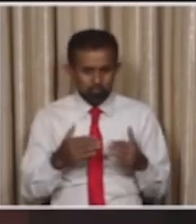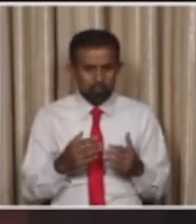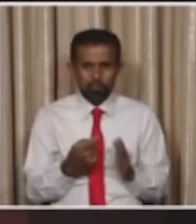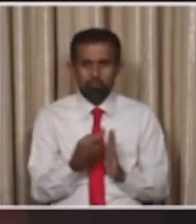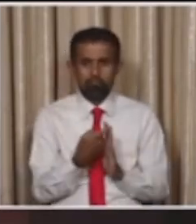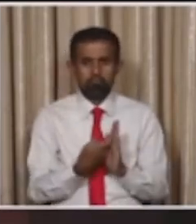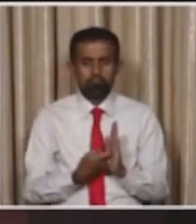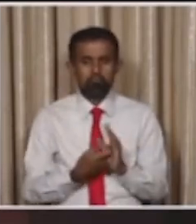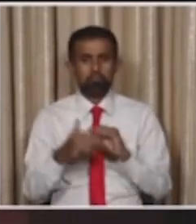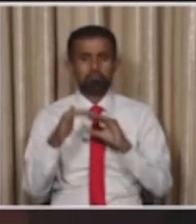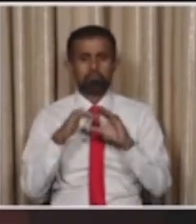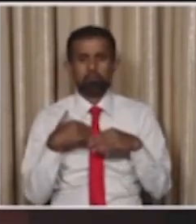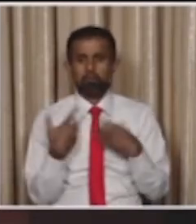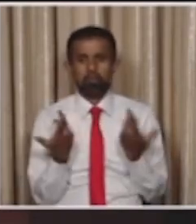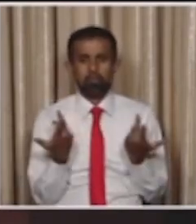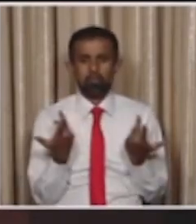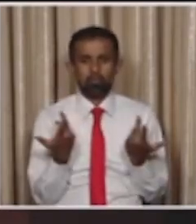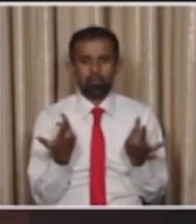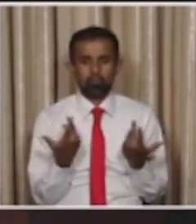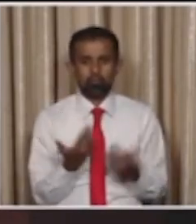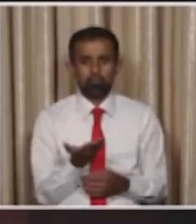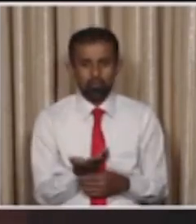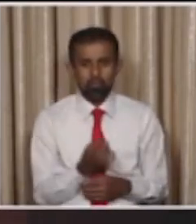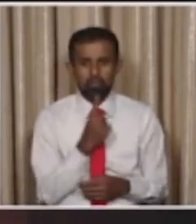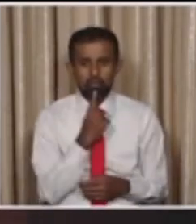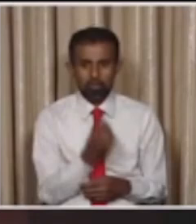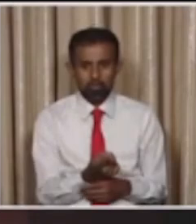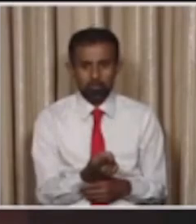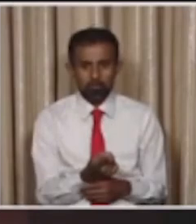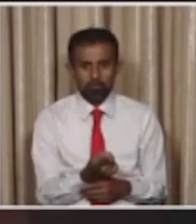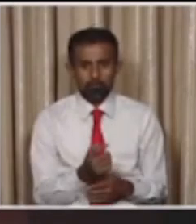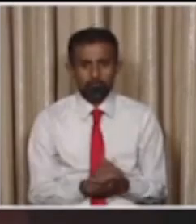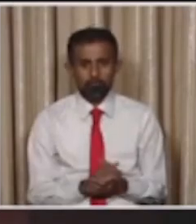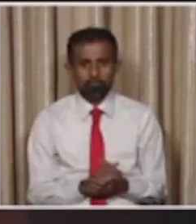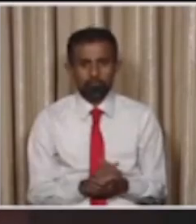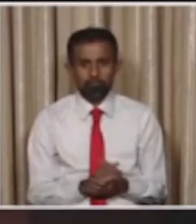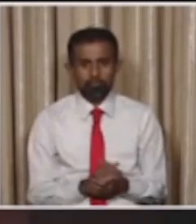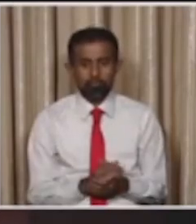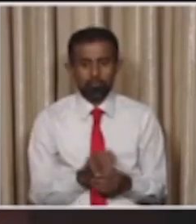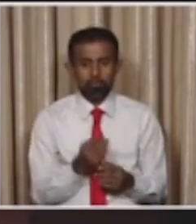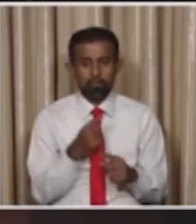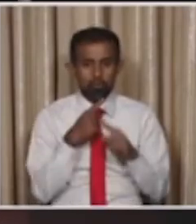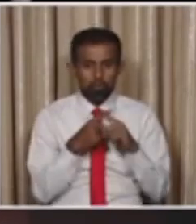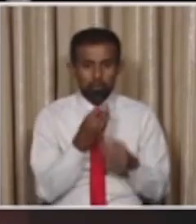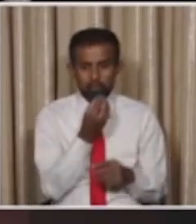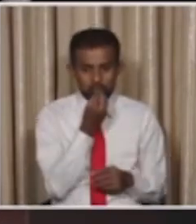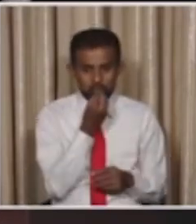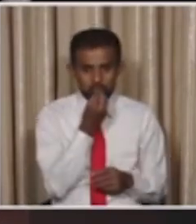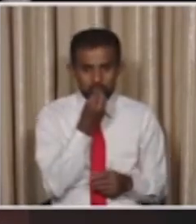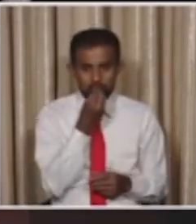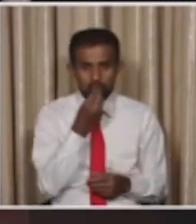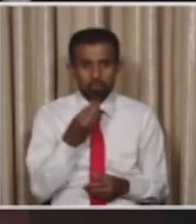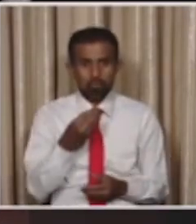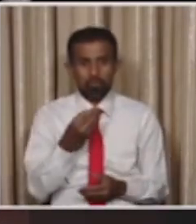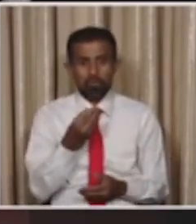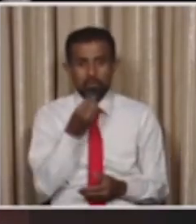ලේකම් නිකුත් වෙලා නැහැ. මම ඉල්ලීමක් කරන බොහොම කාරුණිකව දැන් පිසුණු ආහාරවලට සහ වියලි